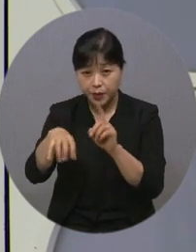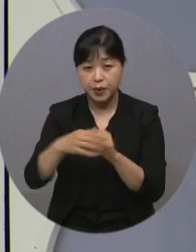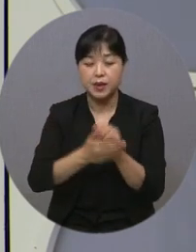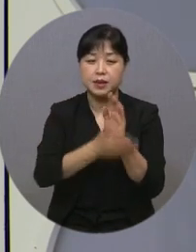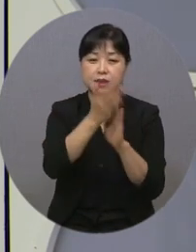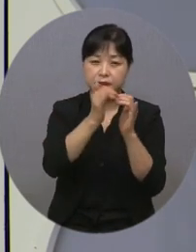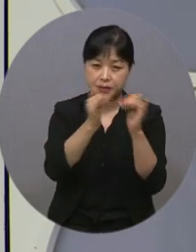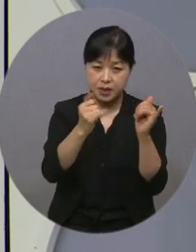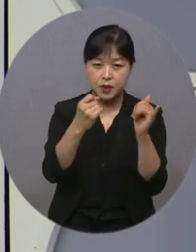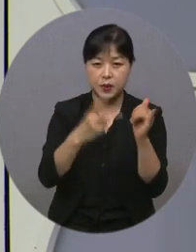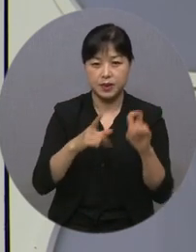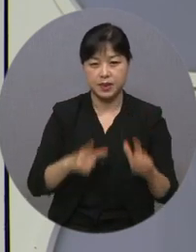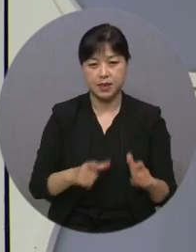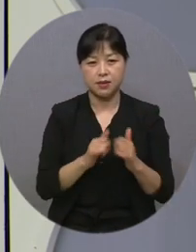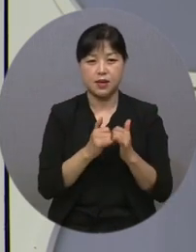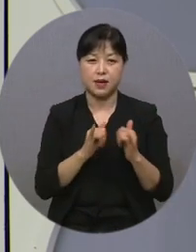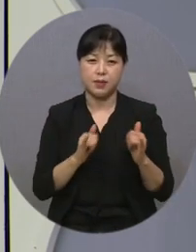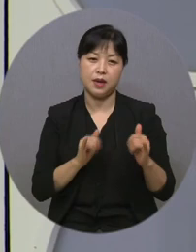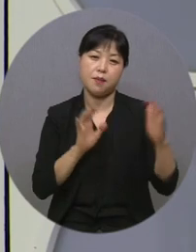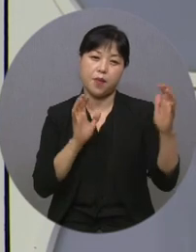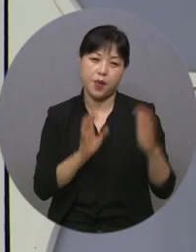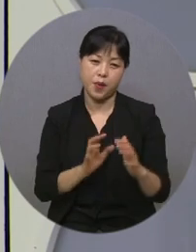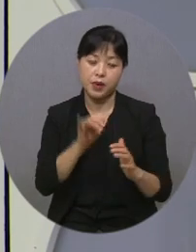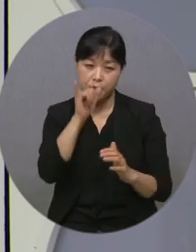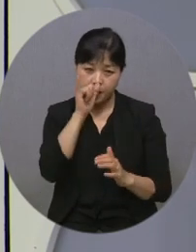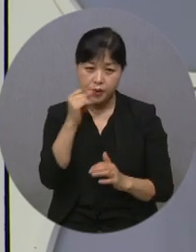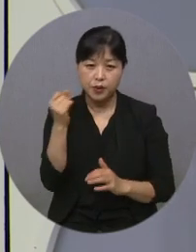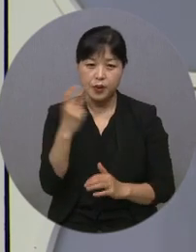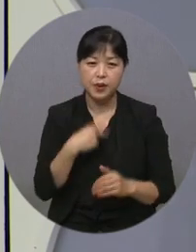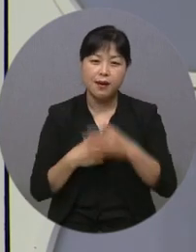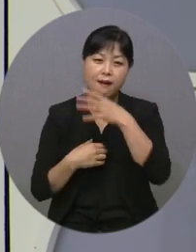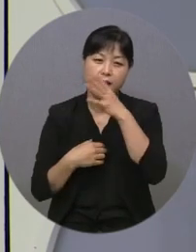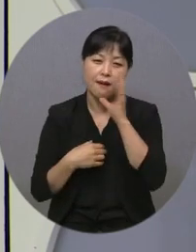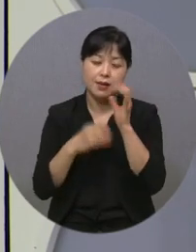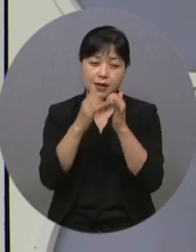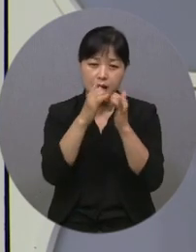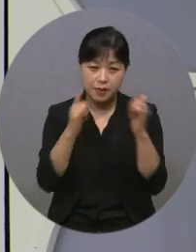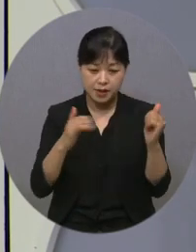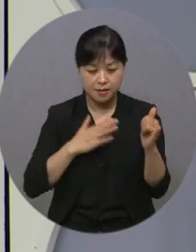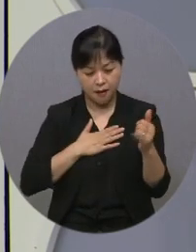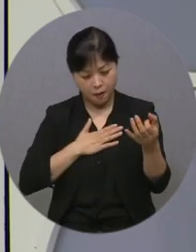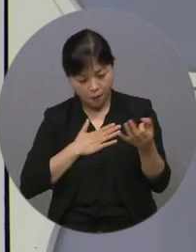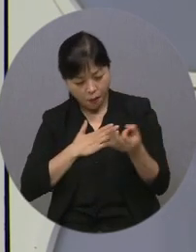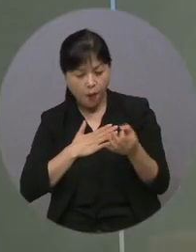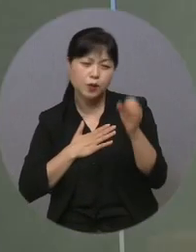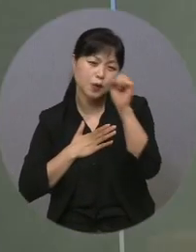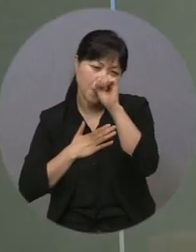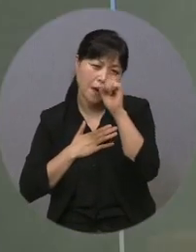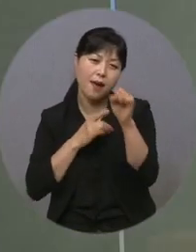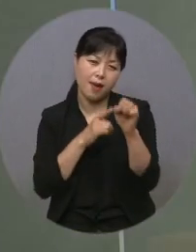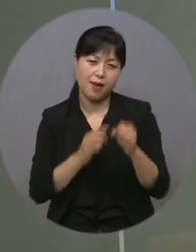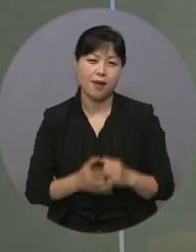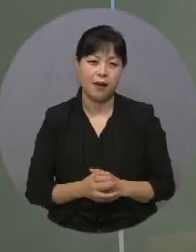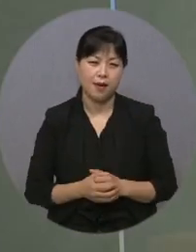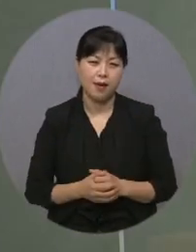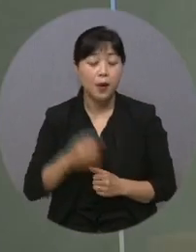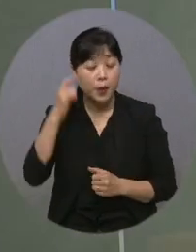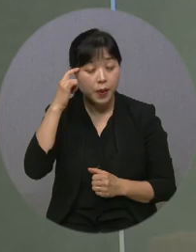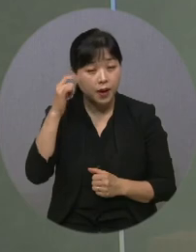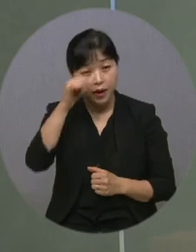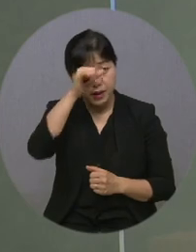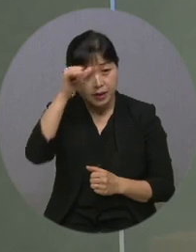시민들이나 지역 주민들이 모여있는 나이 먹은 사람들이 저를 좋아하더라고요. 결국은